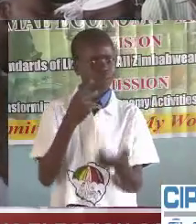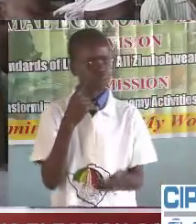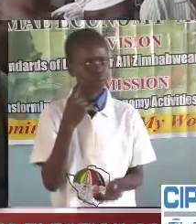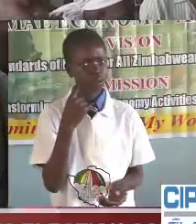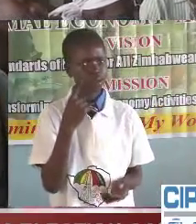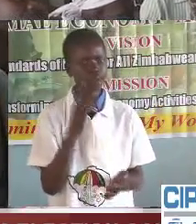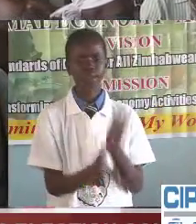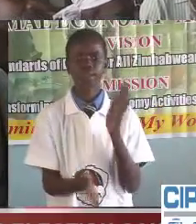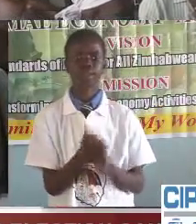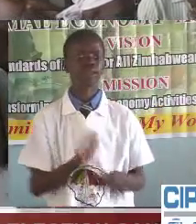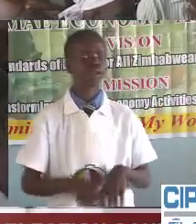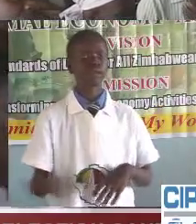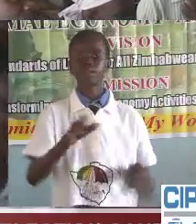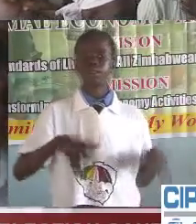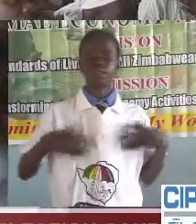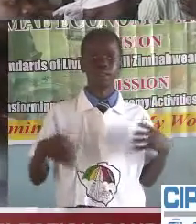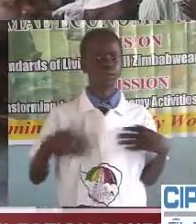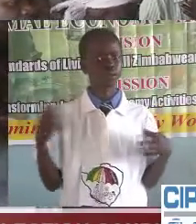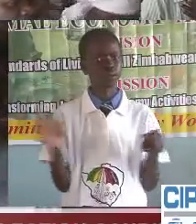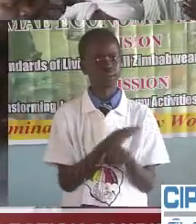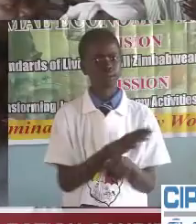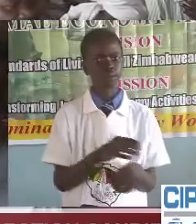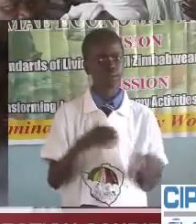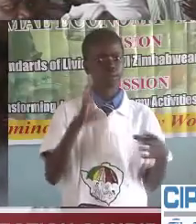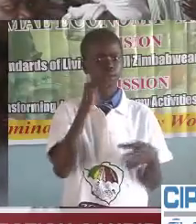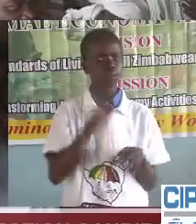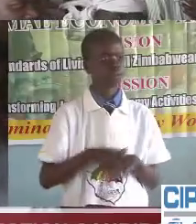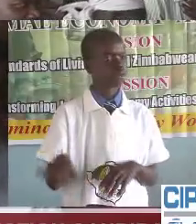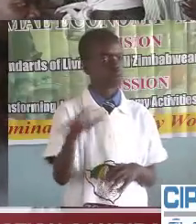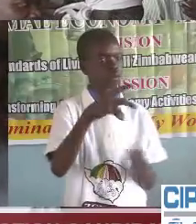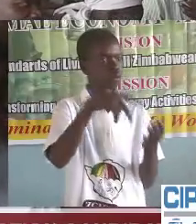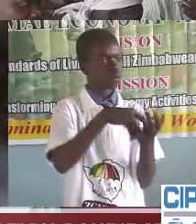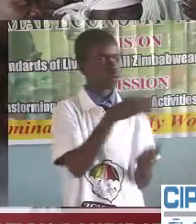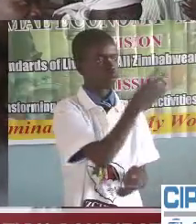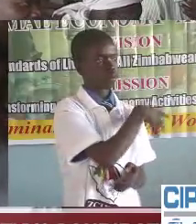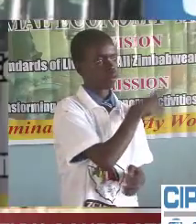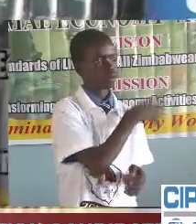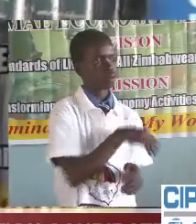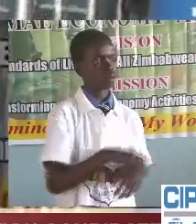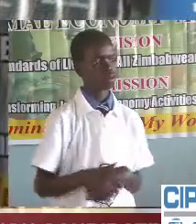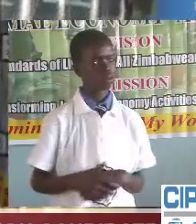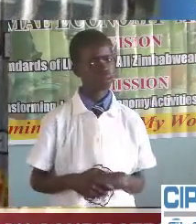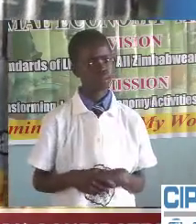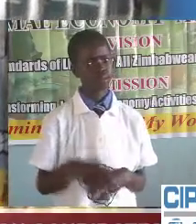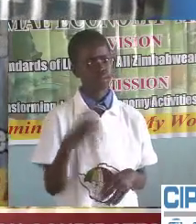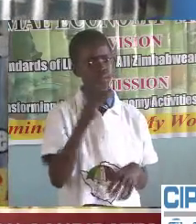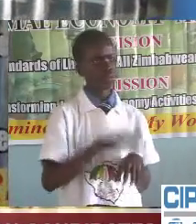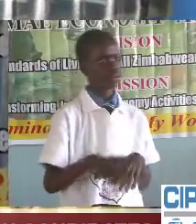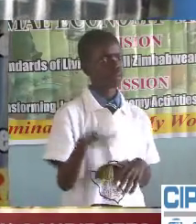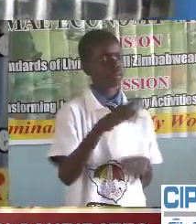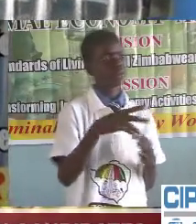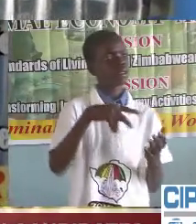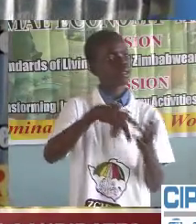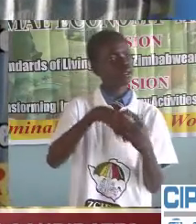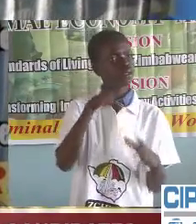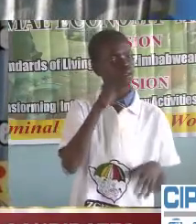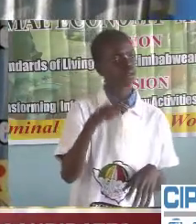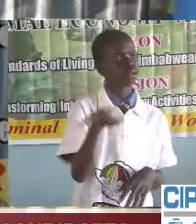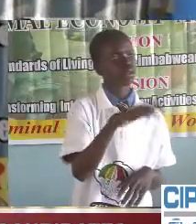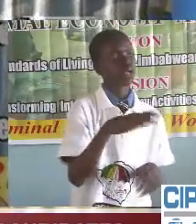here. Right. Isusu ari munoka. We are representing vanhu vakawanda vari kunzoko. Handii